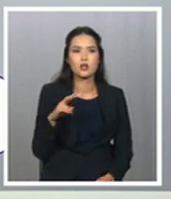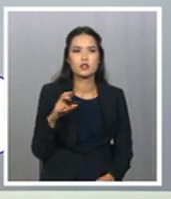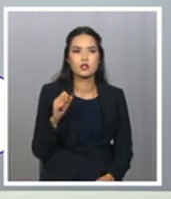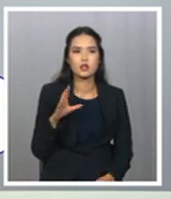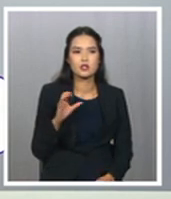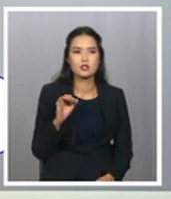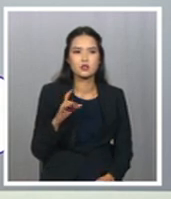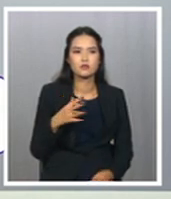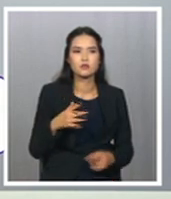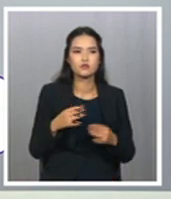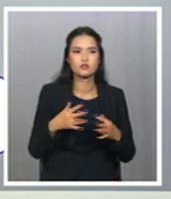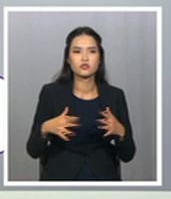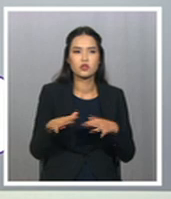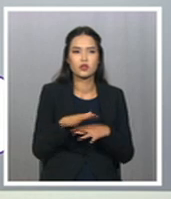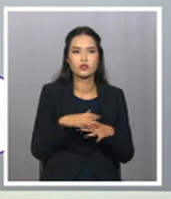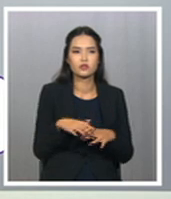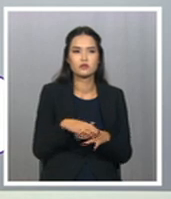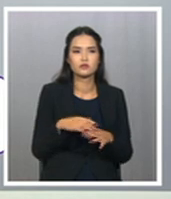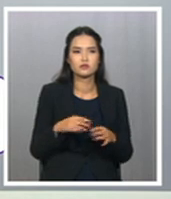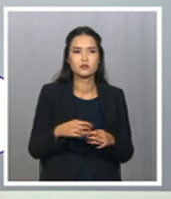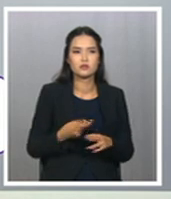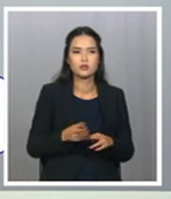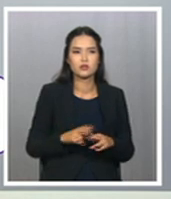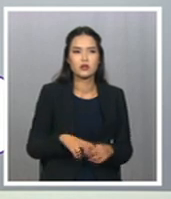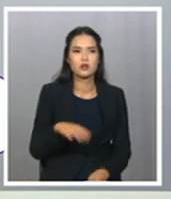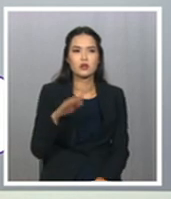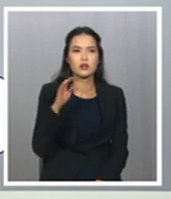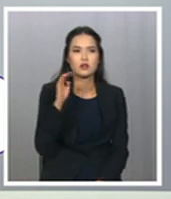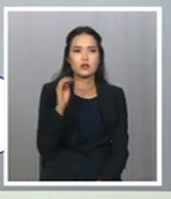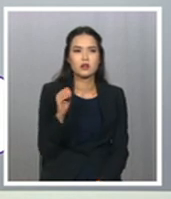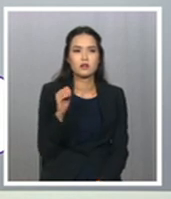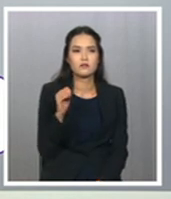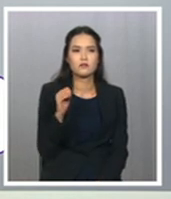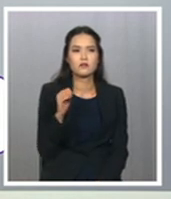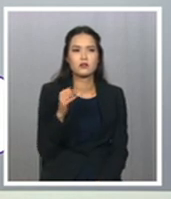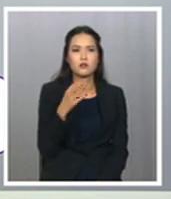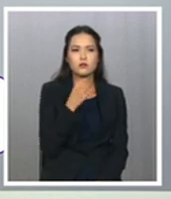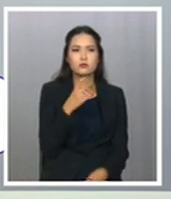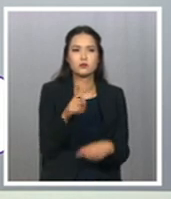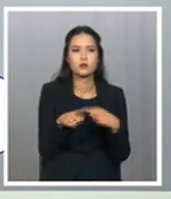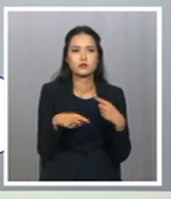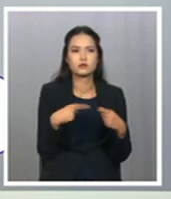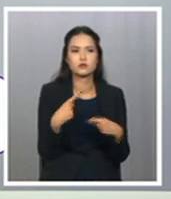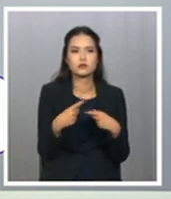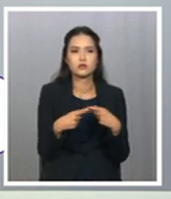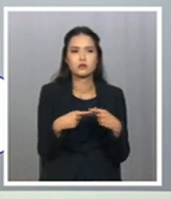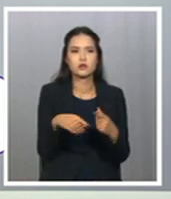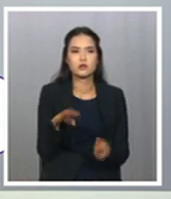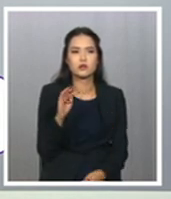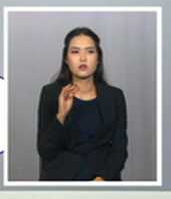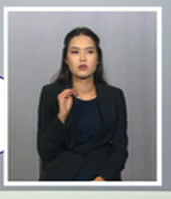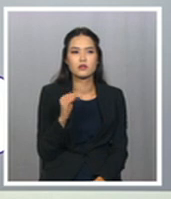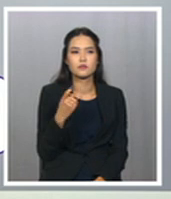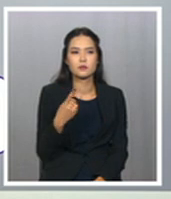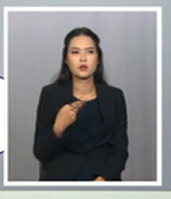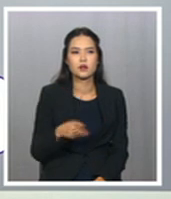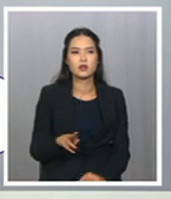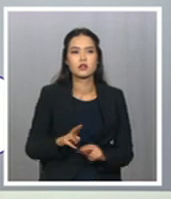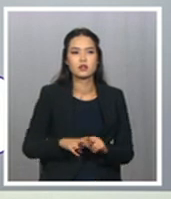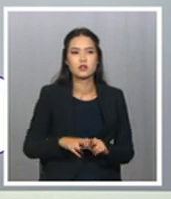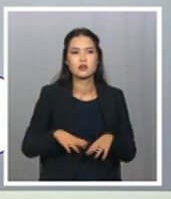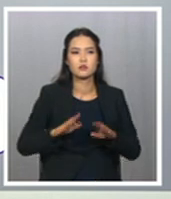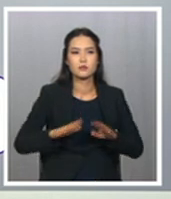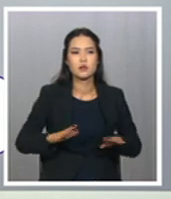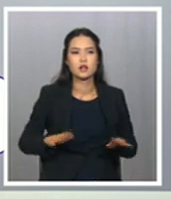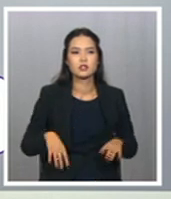яғни шағылыстыру белгісі болып табылады. Келесі F ол ұрпақты білдіреді. Ал F1 болса,